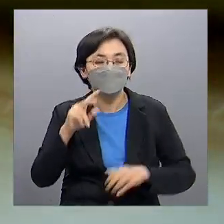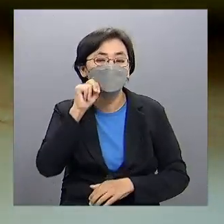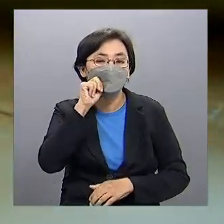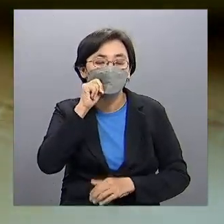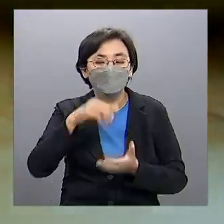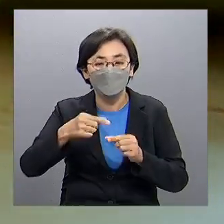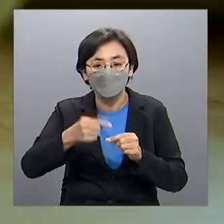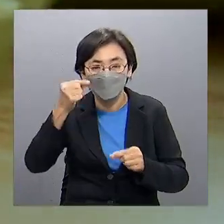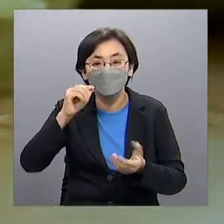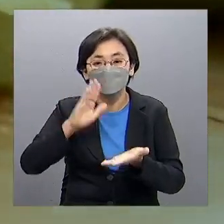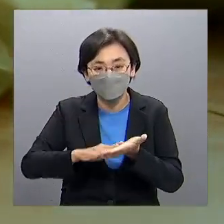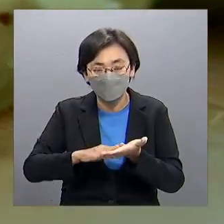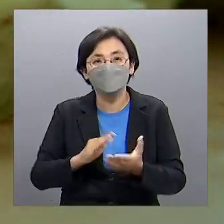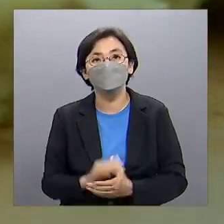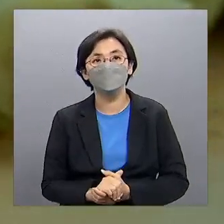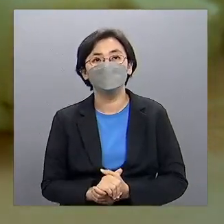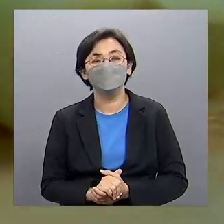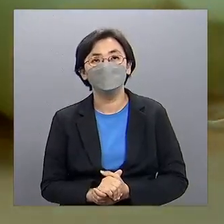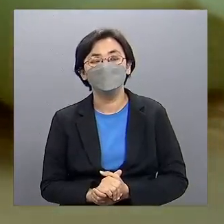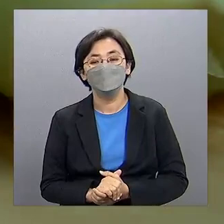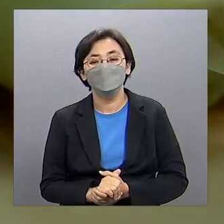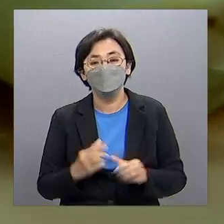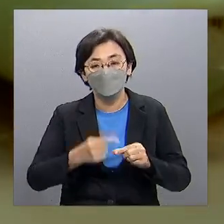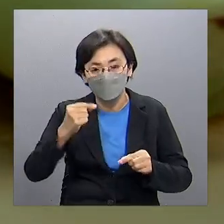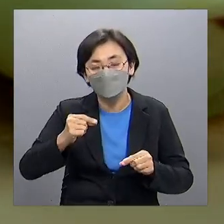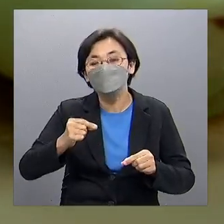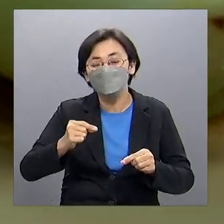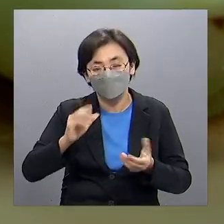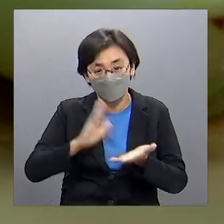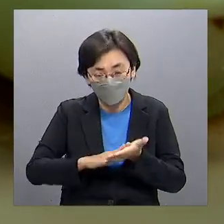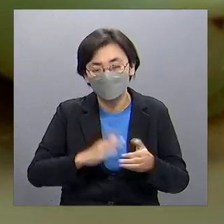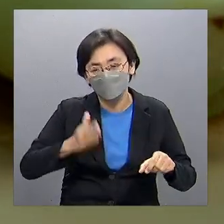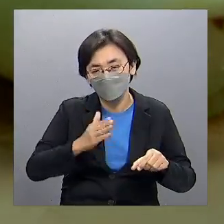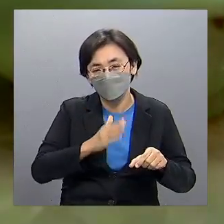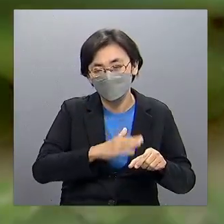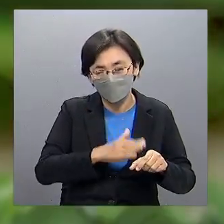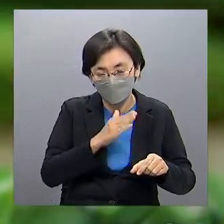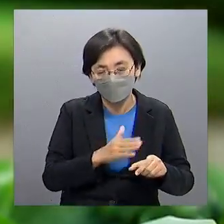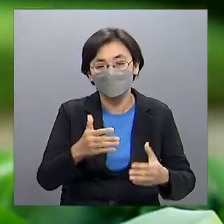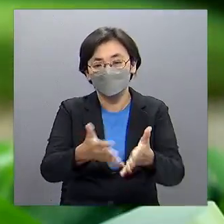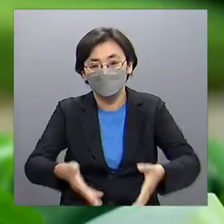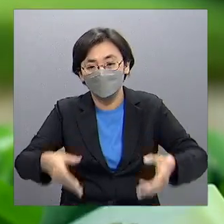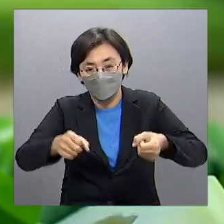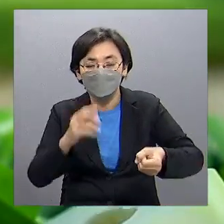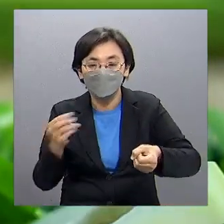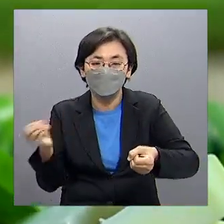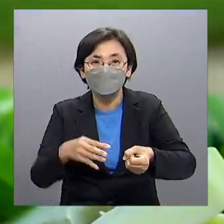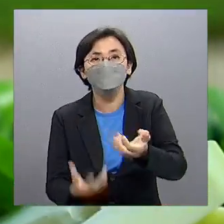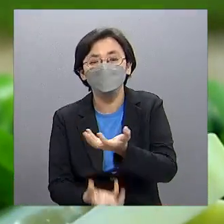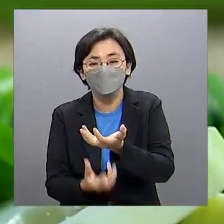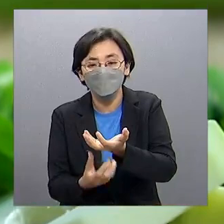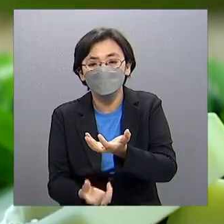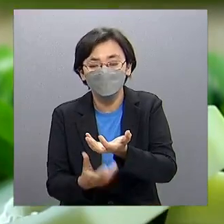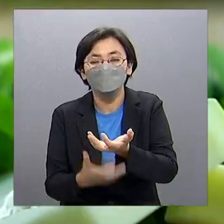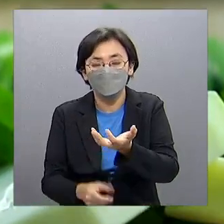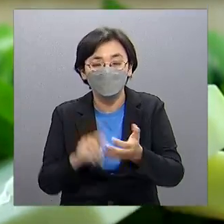ในกล้ามเนื้อเนี่ยไหลเวียนดีขึ้นเพราะนั้นพอกินน้ำตะไคร้เนี่ยนอกจากขับปัสสาวะแล้วเนี่ยก็ยังช่วยให้ร่างกายเราเนี่ยรู้สึกว่ากล้ามเนื้อเนี่ยไม่ตึงเกินไปนะครับ